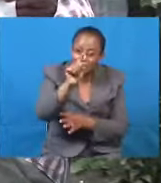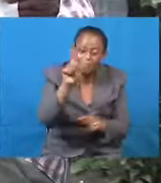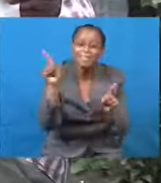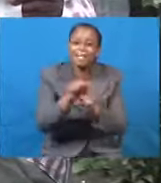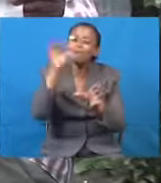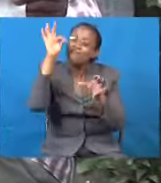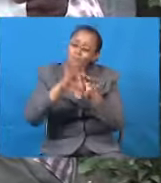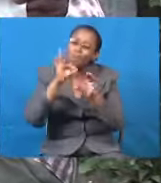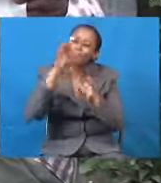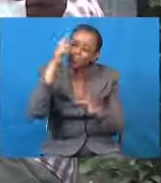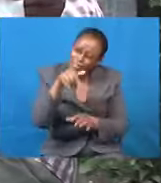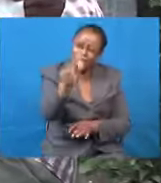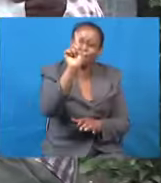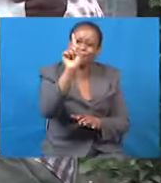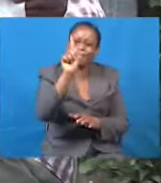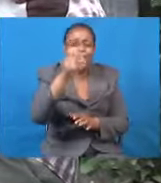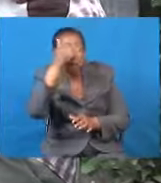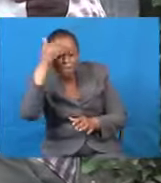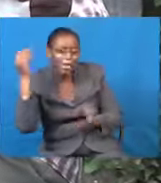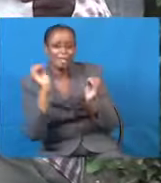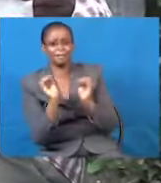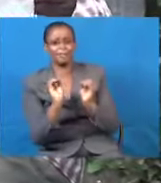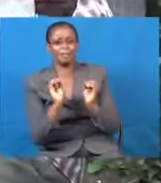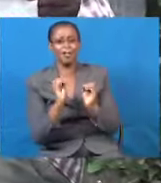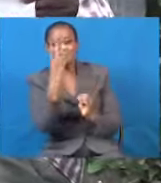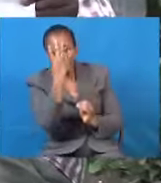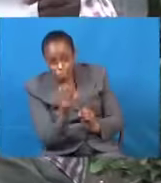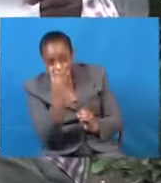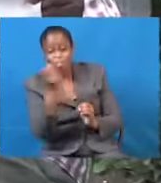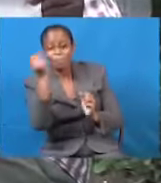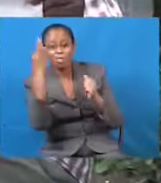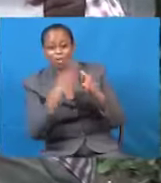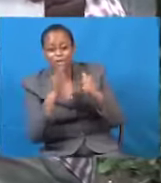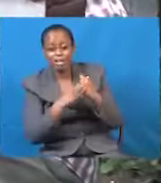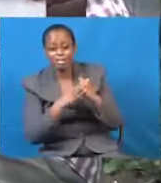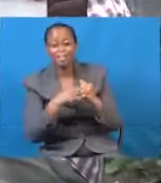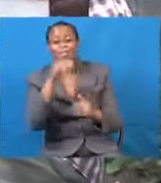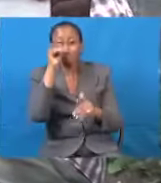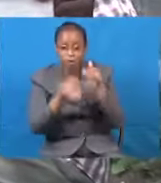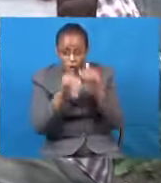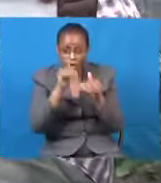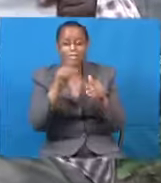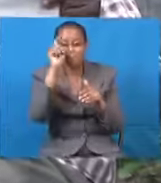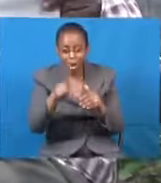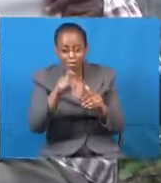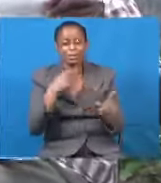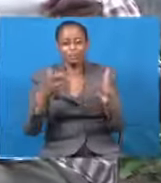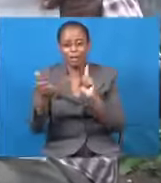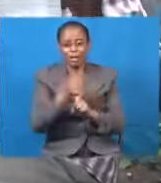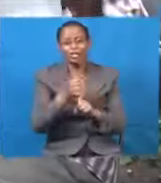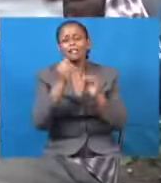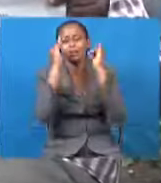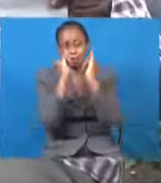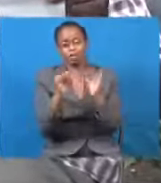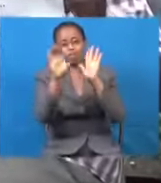jiamulie, na pia ujichagulie wewe mwenyewe. Na usisa au, tare nne, mwezi wanane, kupiga kura,